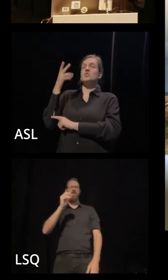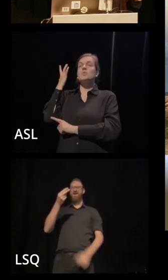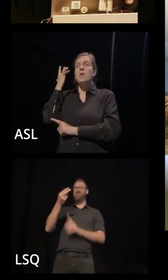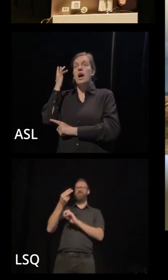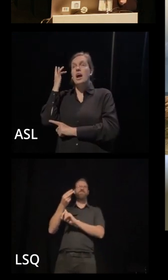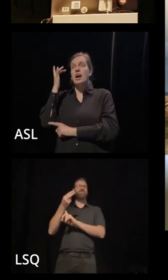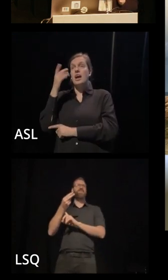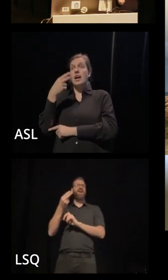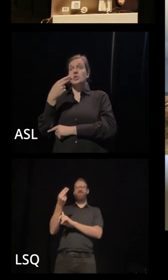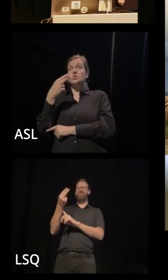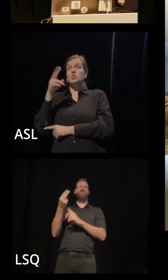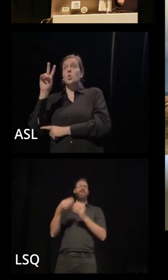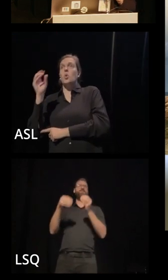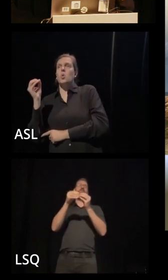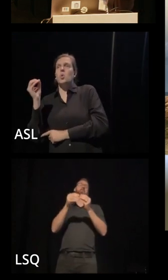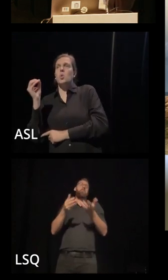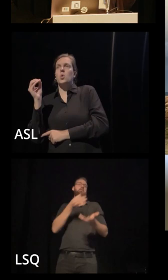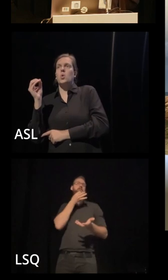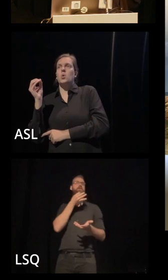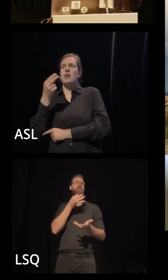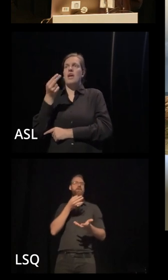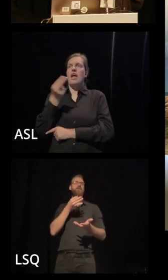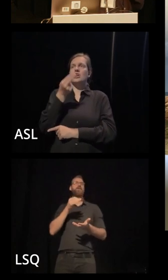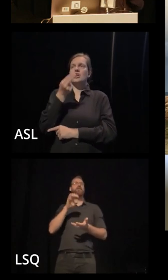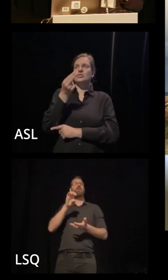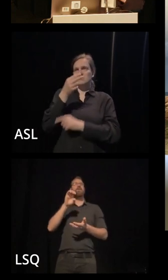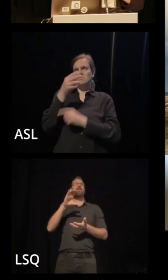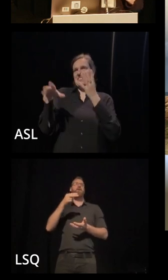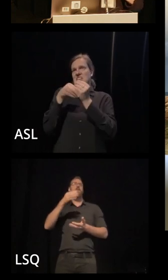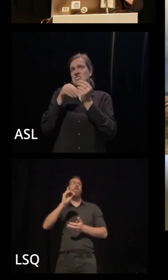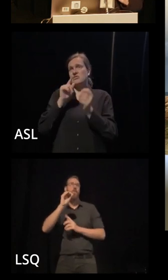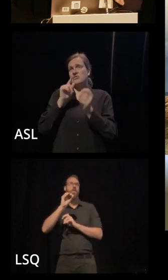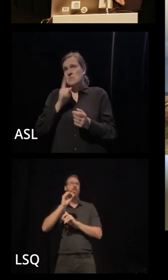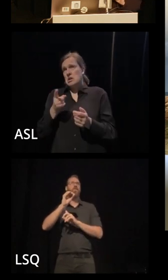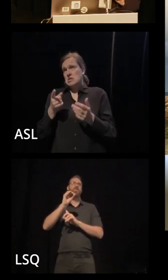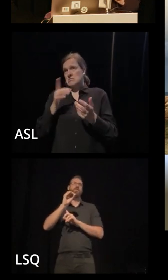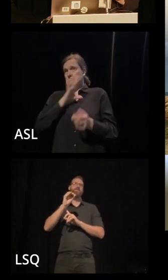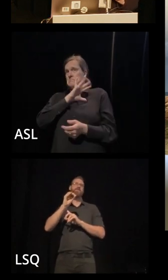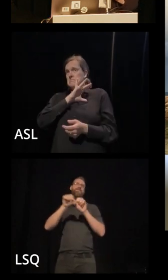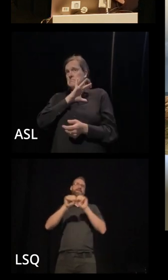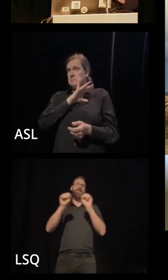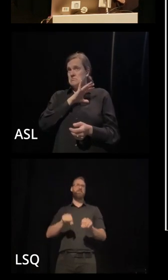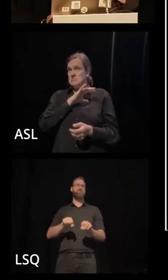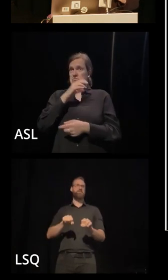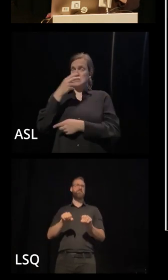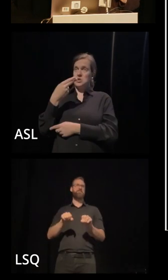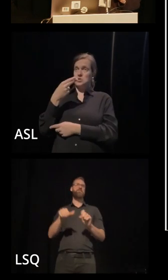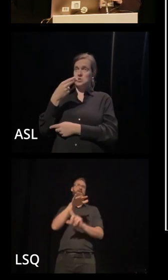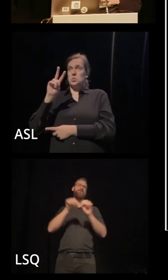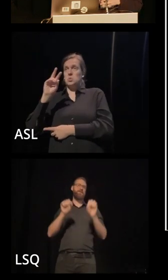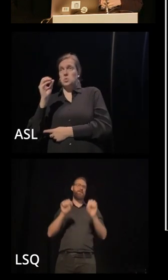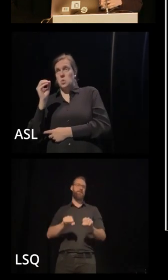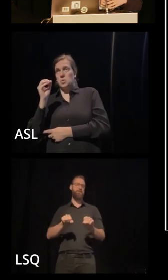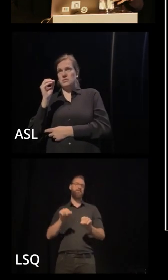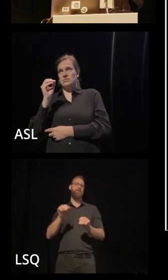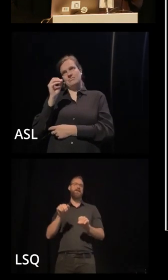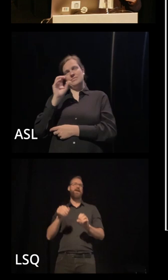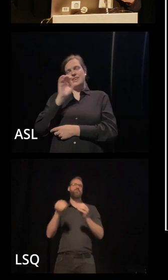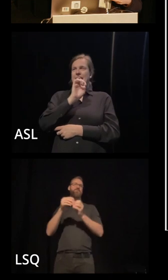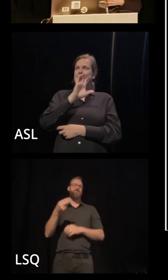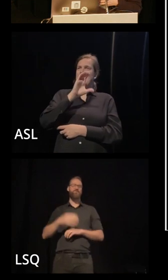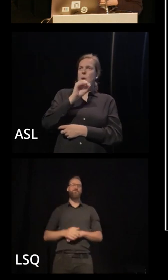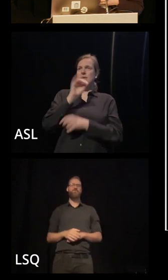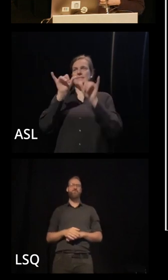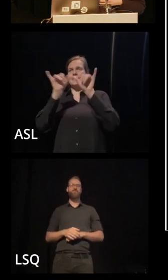faire le cadre également de cette présentation-là. Fait que pour vous donner l'histoire en bref, c'est le projet Écosystème qui, en de façon